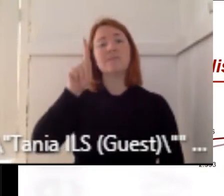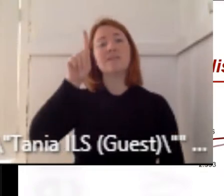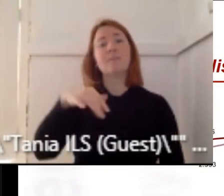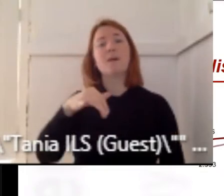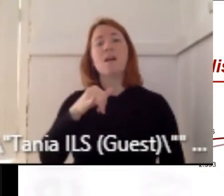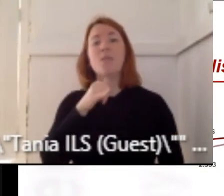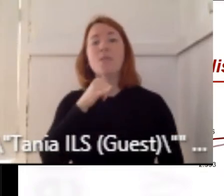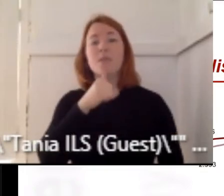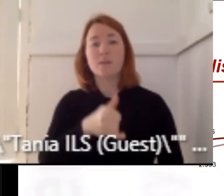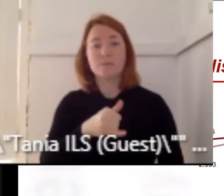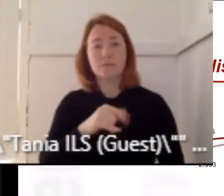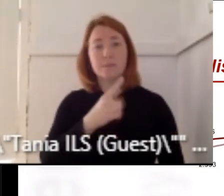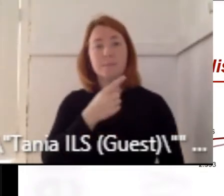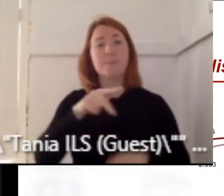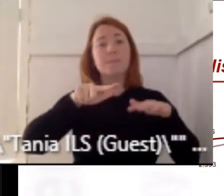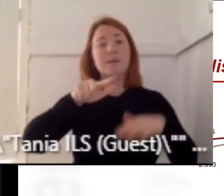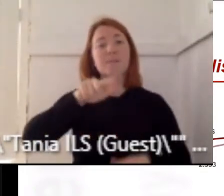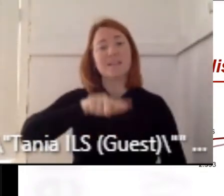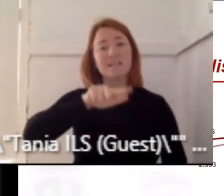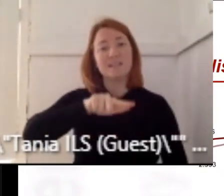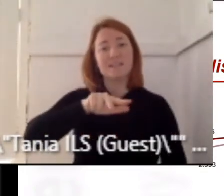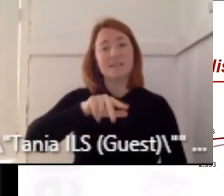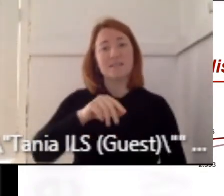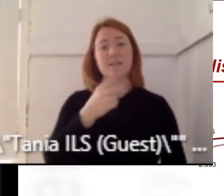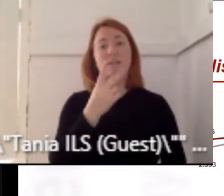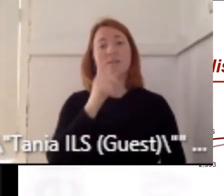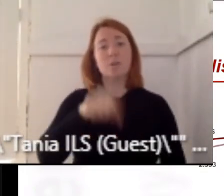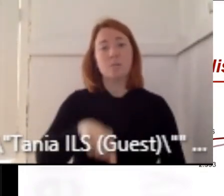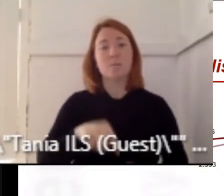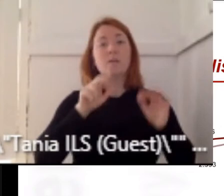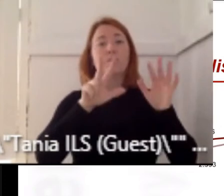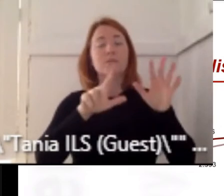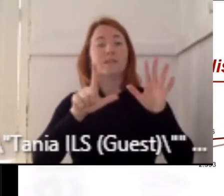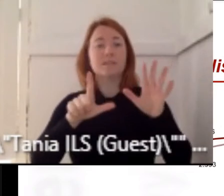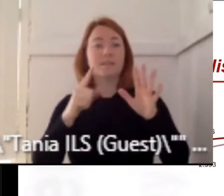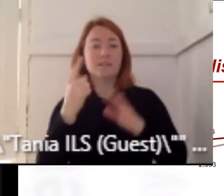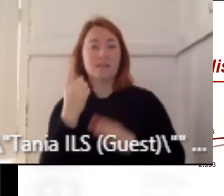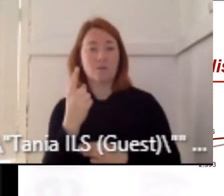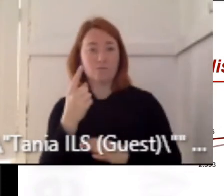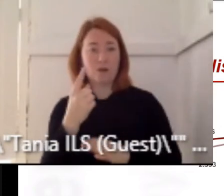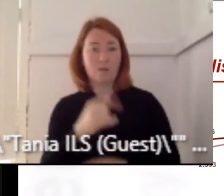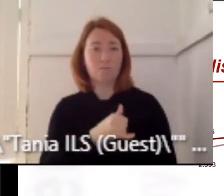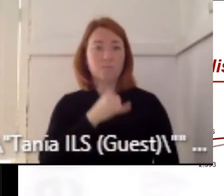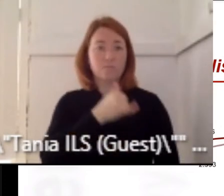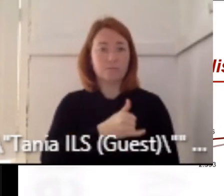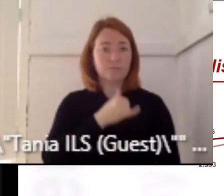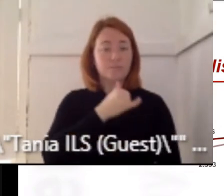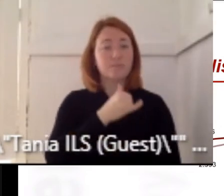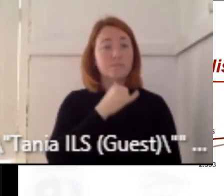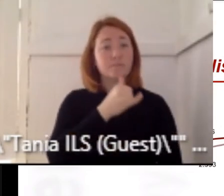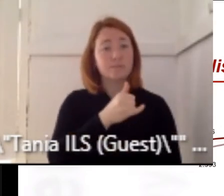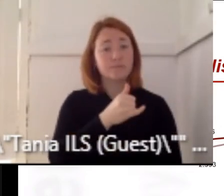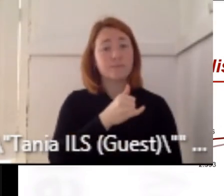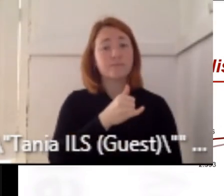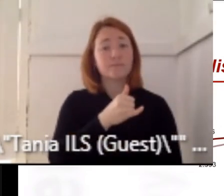trimestre de 2020 s'havien doncs, efectuat 2.871 denúncies per violència masclista en l'àmbit de la